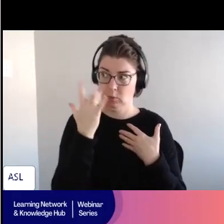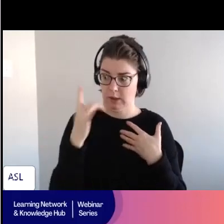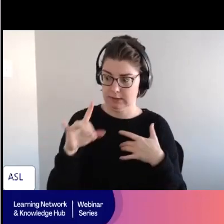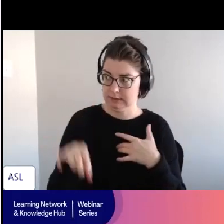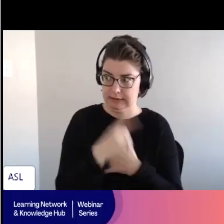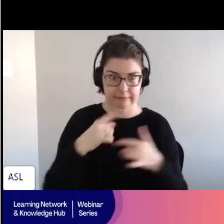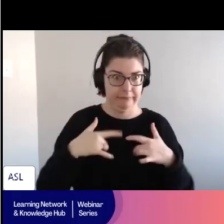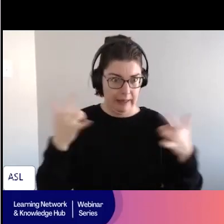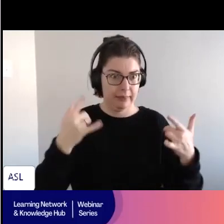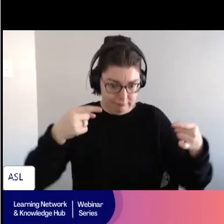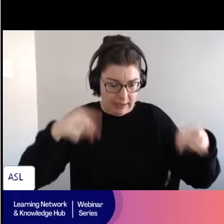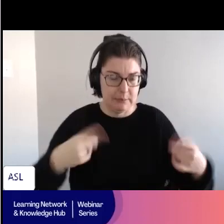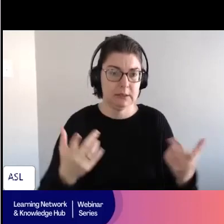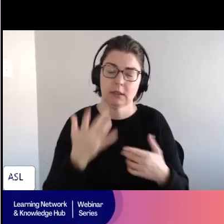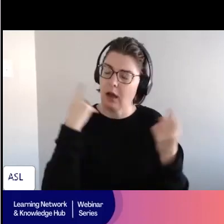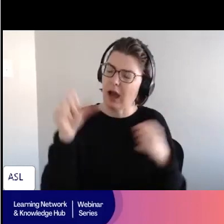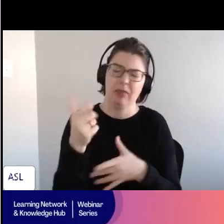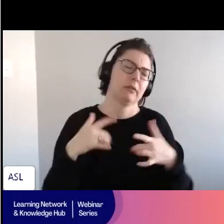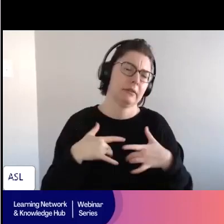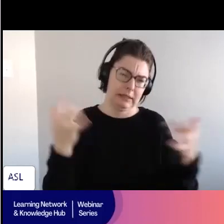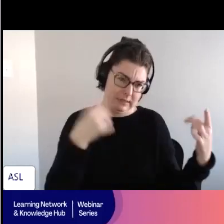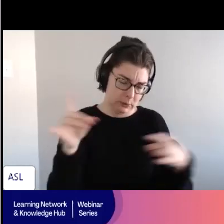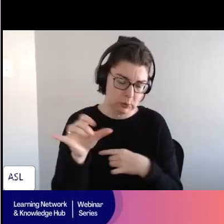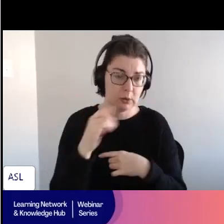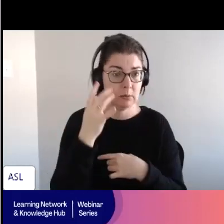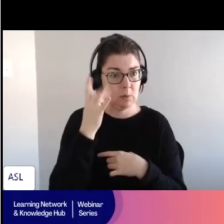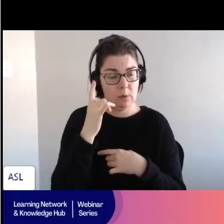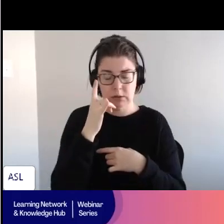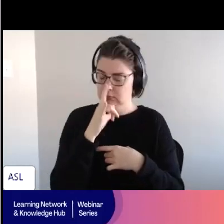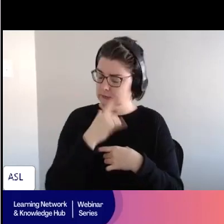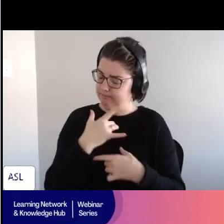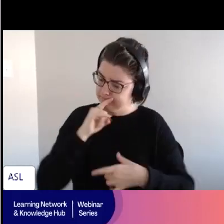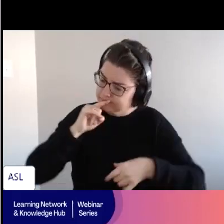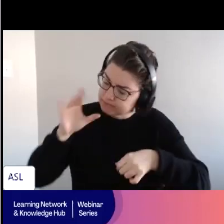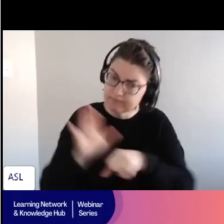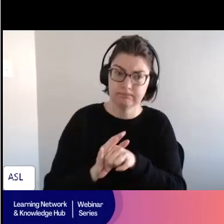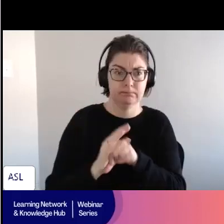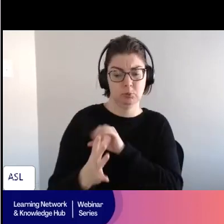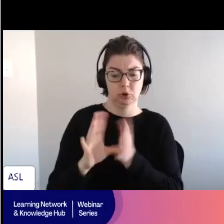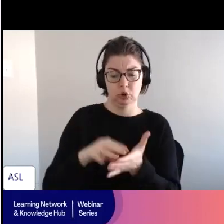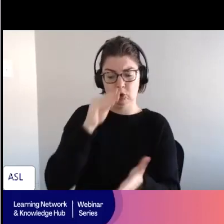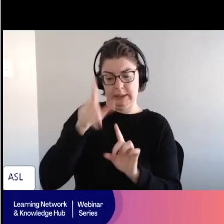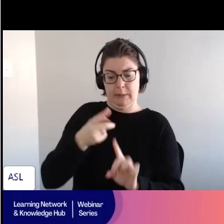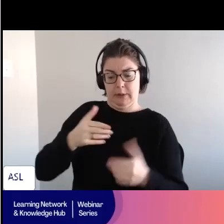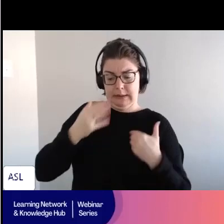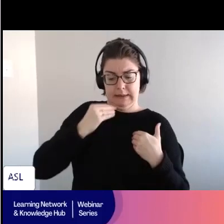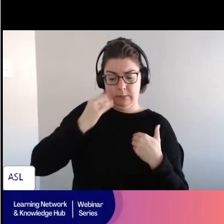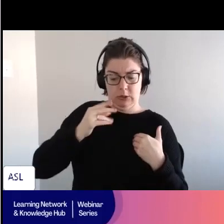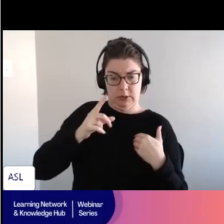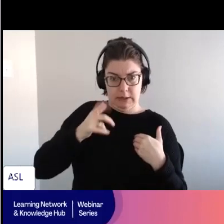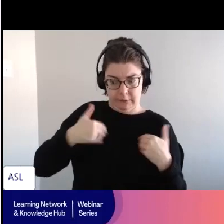nous animons un webinaire comme celui-ci aujourd'hui et comme d'autres nous croyons qu'il est important